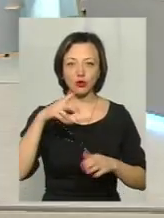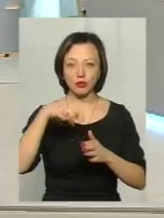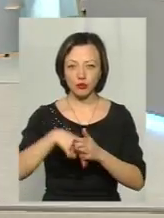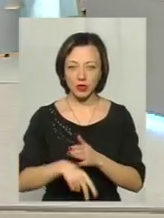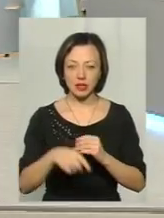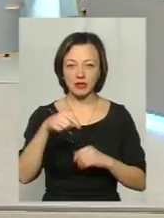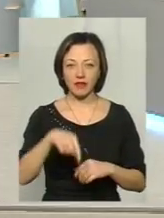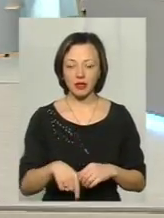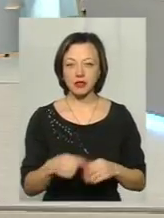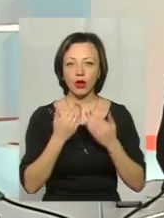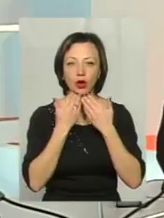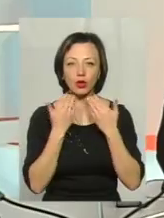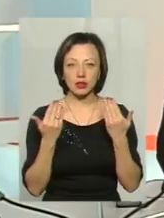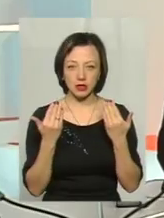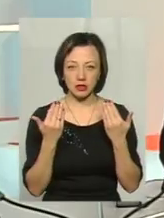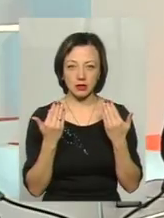вниз. Останні,